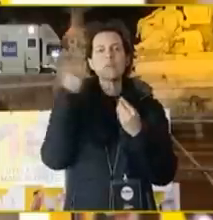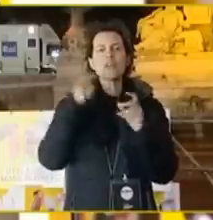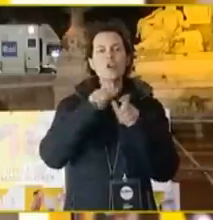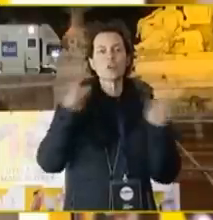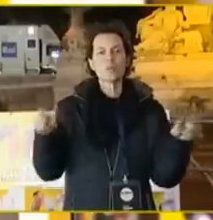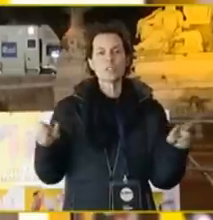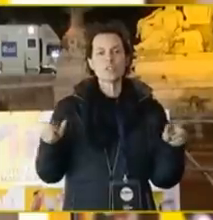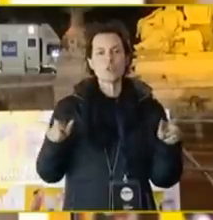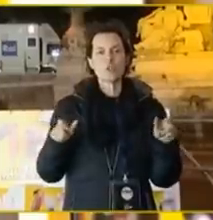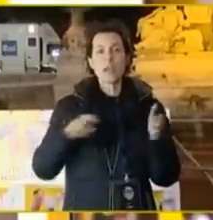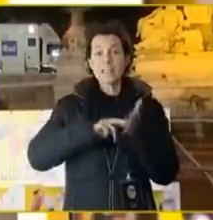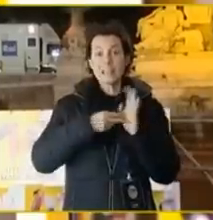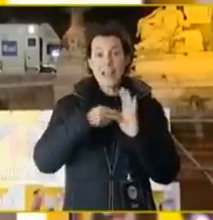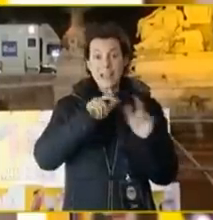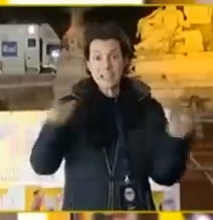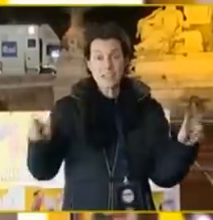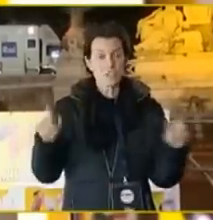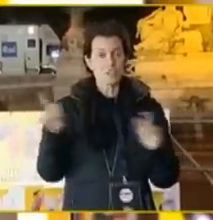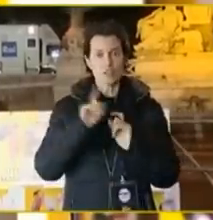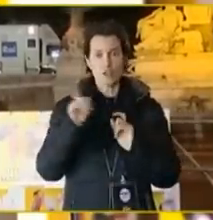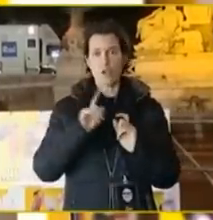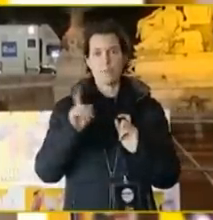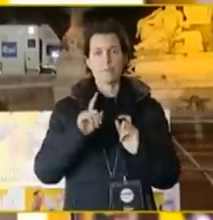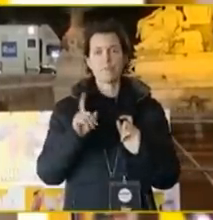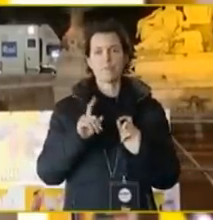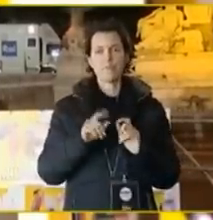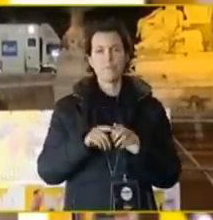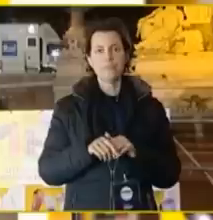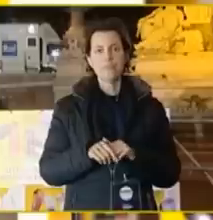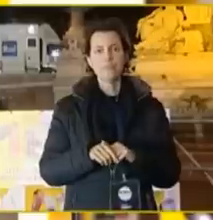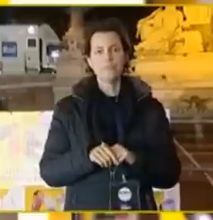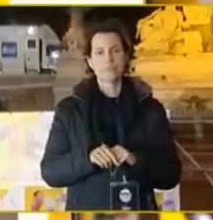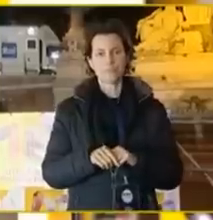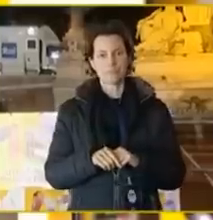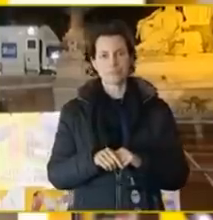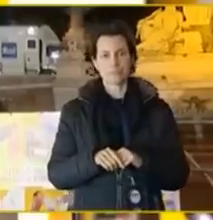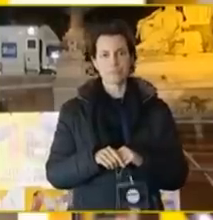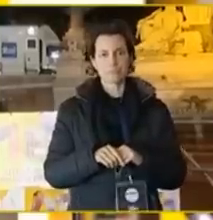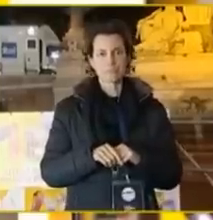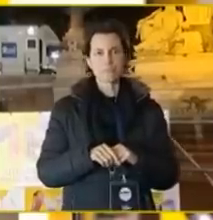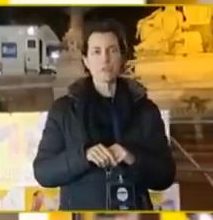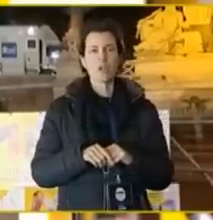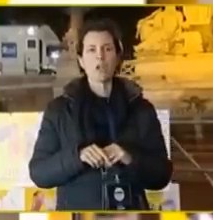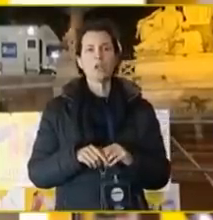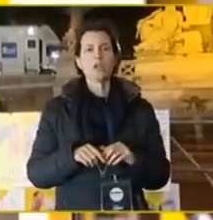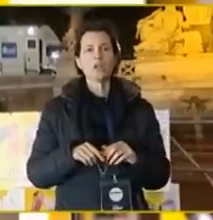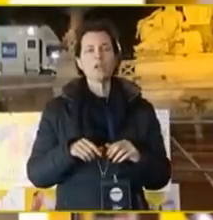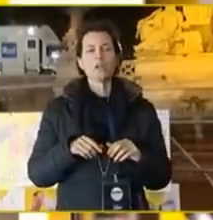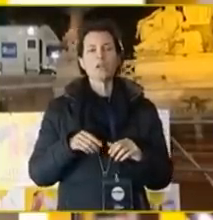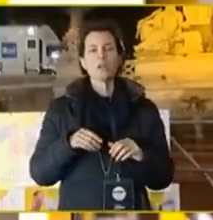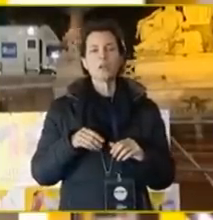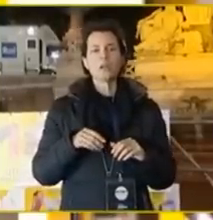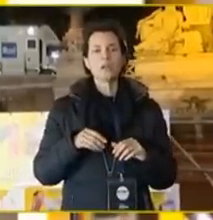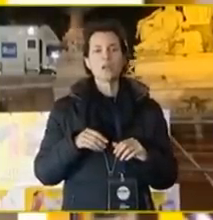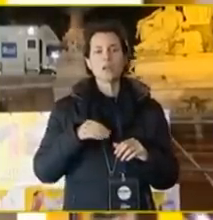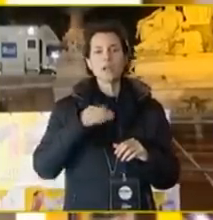tecnici. Guardate che non è una questione di essere tecnicamente preparati. La conoscenza è alla base di quello